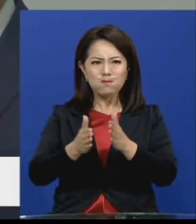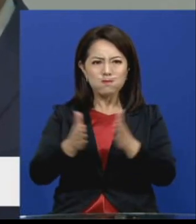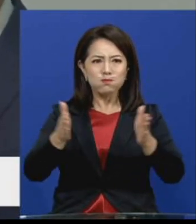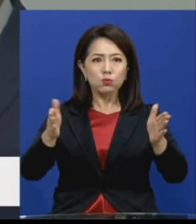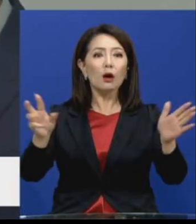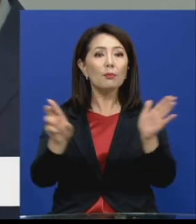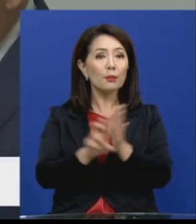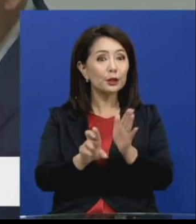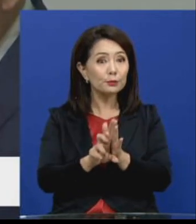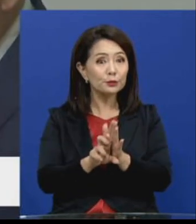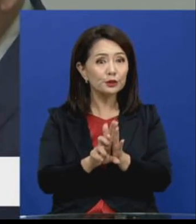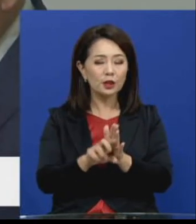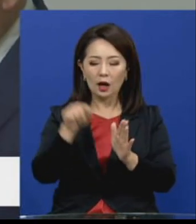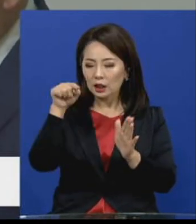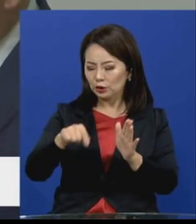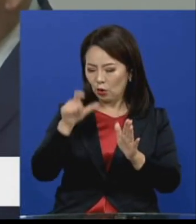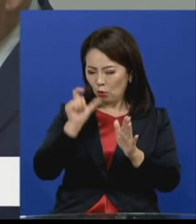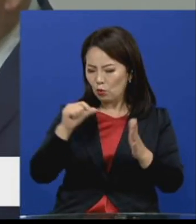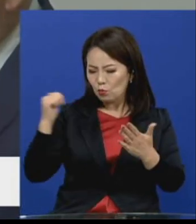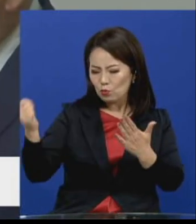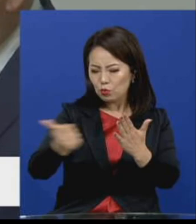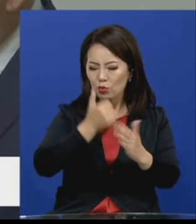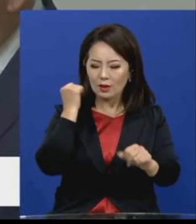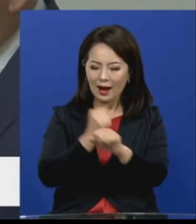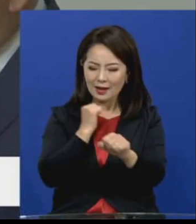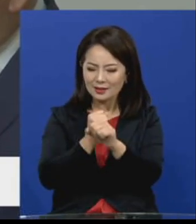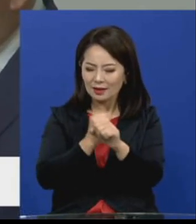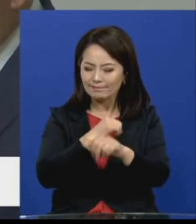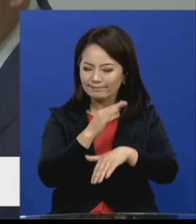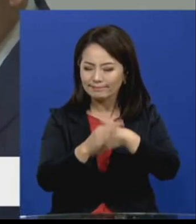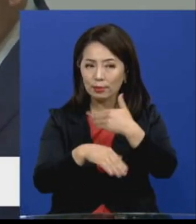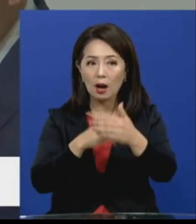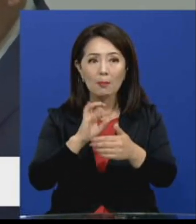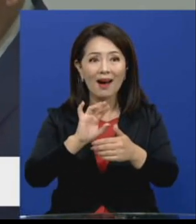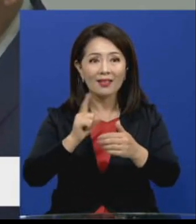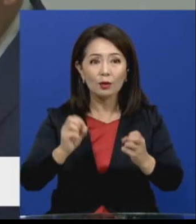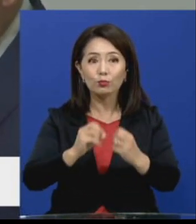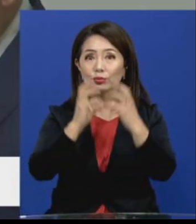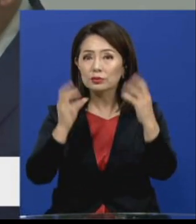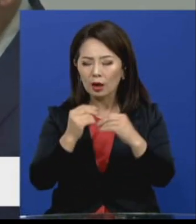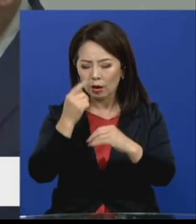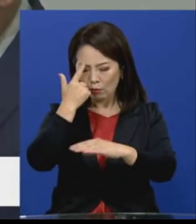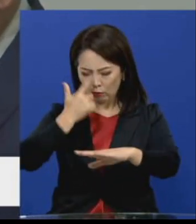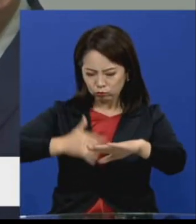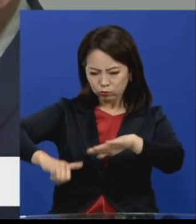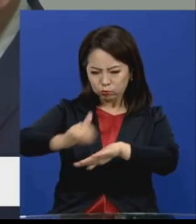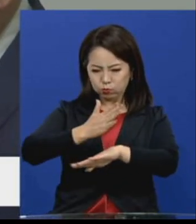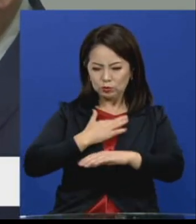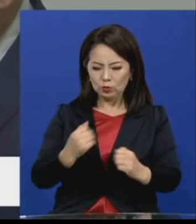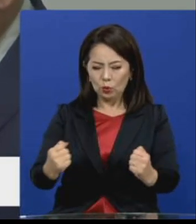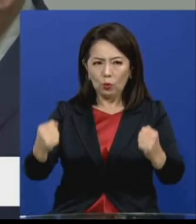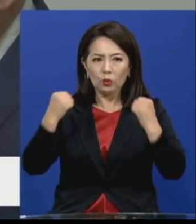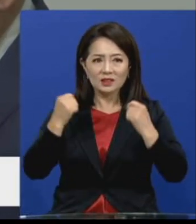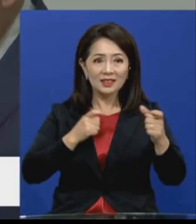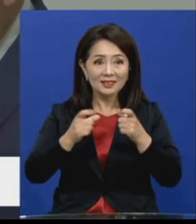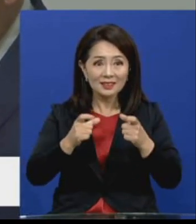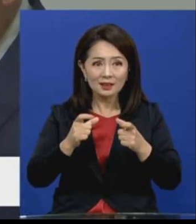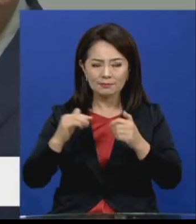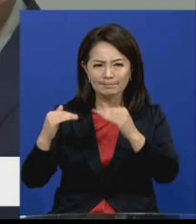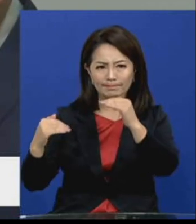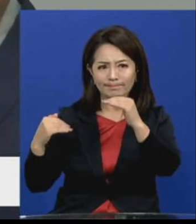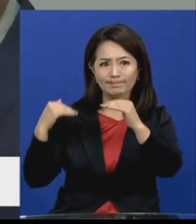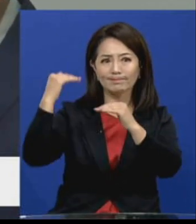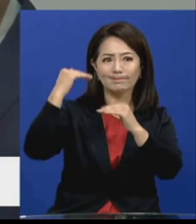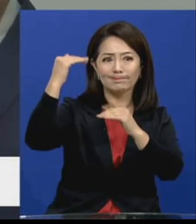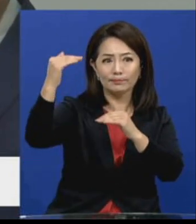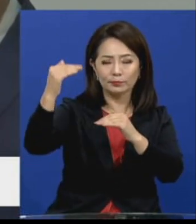нөөц боломж бас бий. Хүн бүр хөдөлмөрлөж, баялаг бүтээж, улс үндэснээ хүчрхэг эдийн засагтай хөгжингүй улс болоход өөр